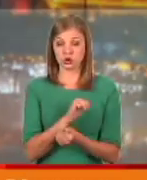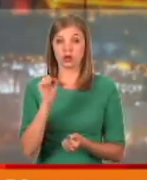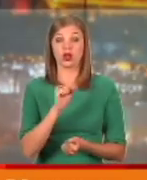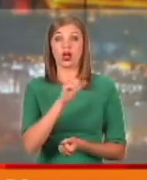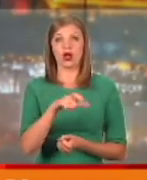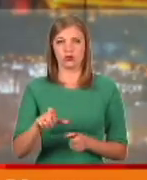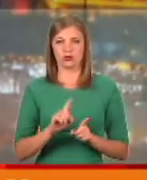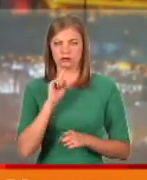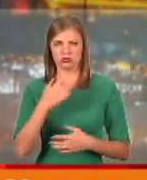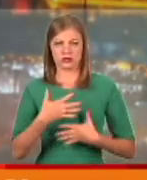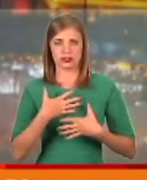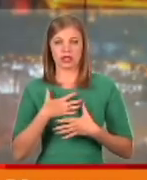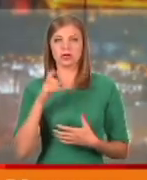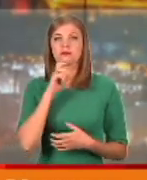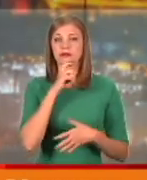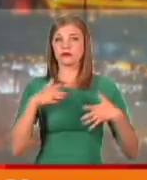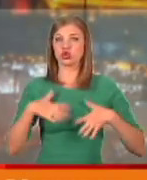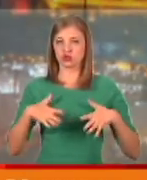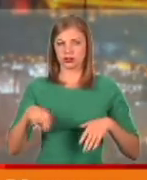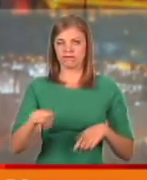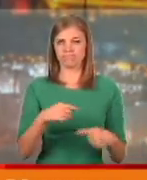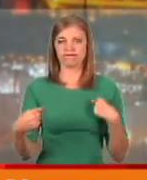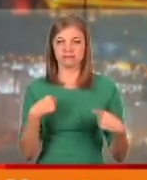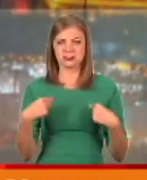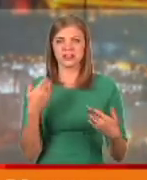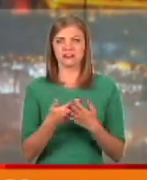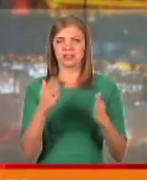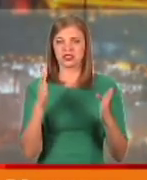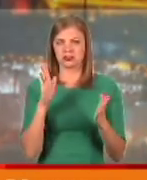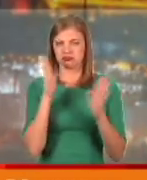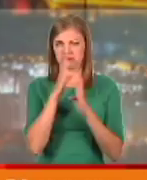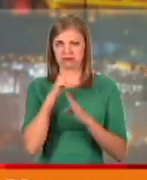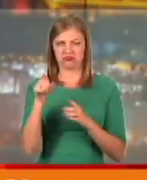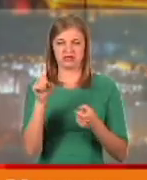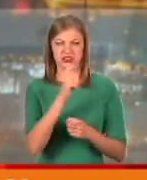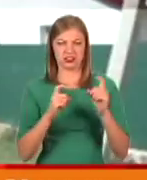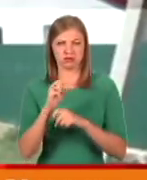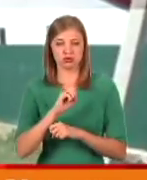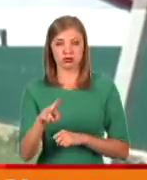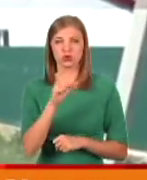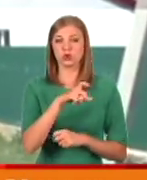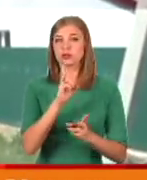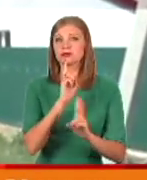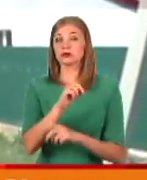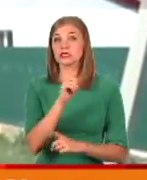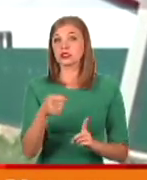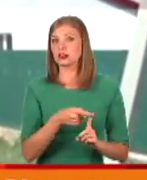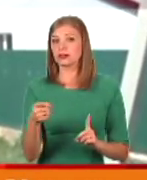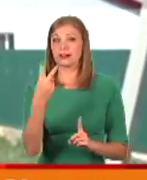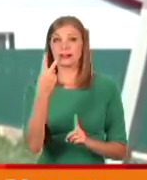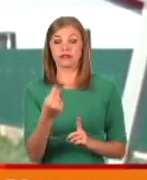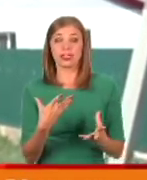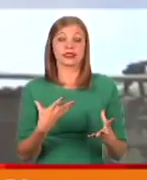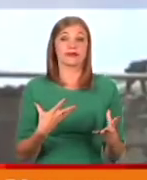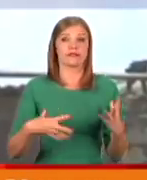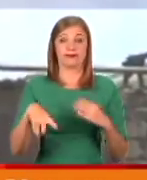люди задихаються. Північ Криму потерпає від викидів невідомих хімікатів. Люди бідкаються за останні 2 дні,